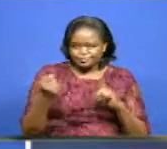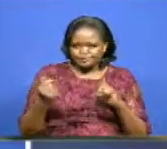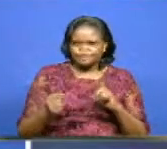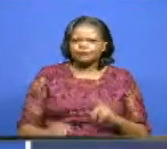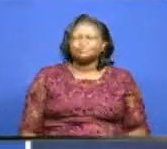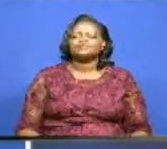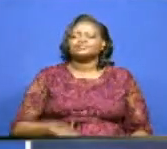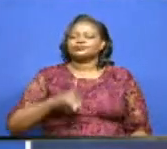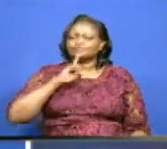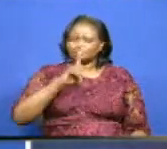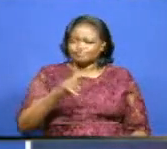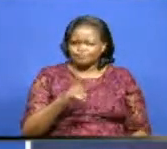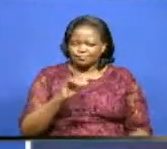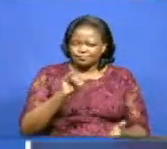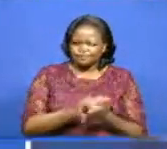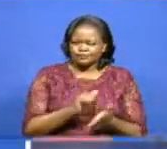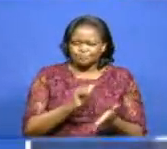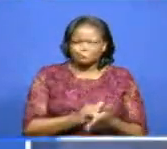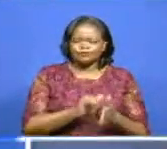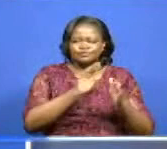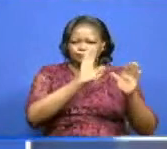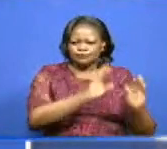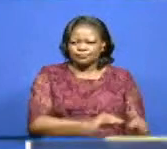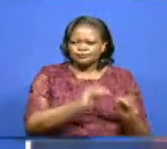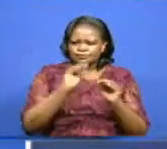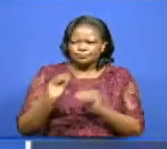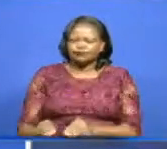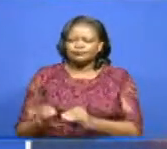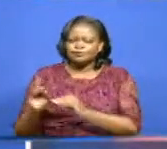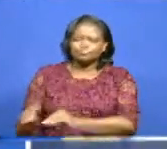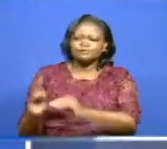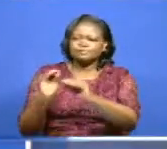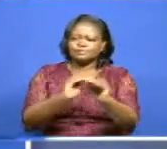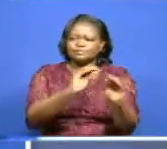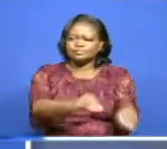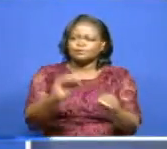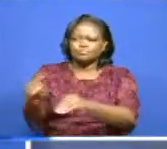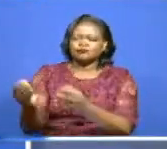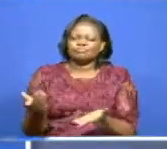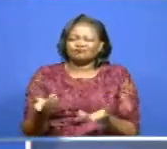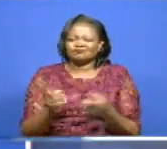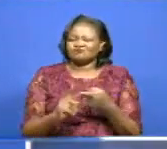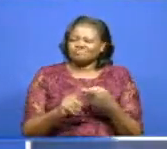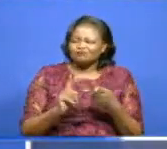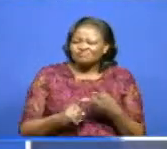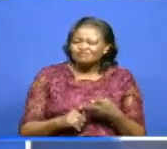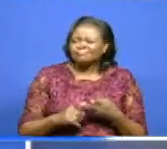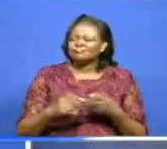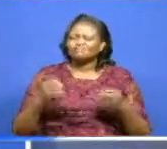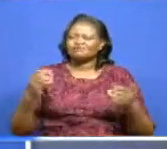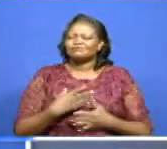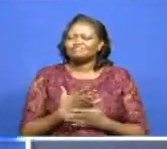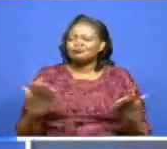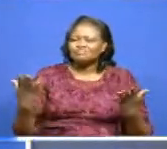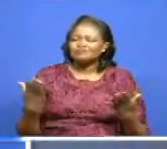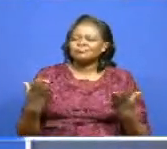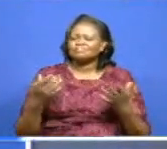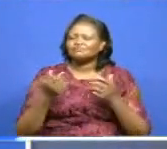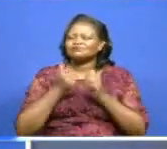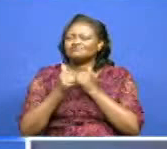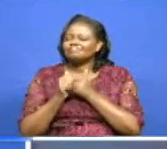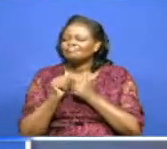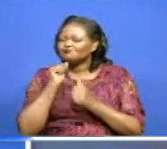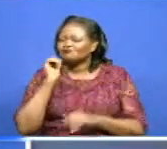wametaja masuala kama vile kuhamishwa mara kwa mara, kushuhudia matukio ya kuogofya, ushindani usiofaa na kudumishwa mbali